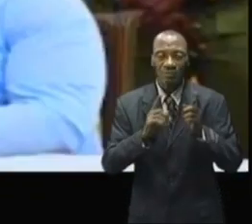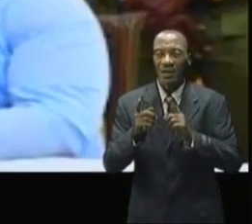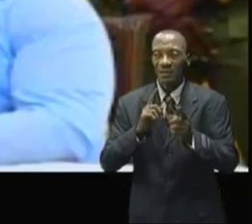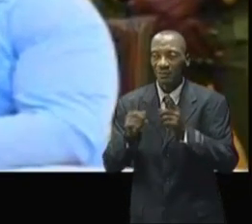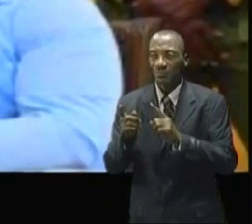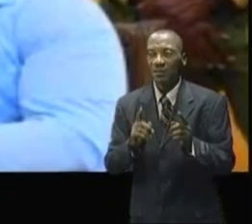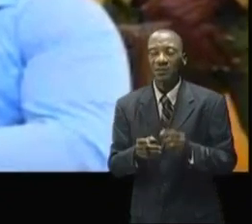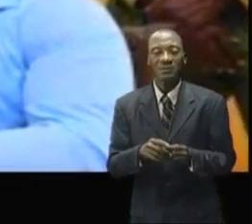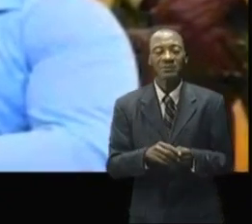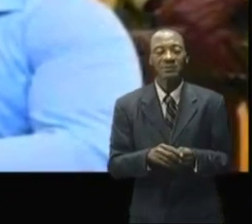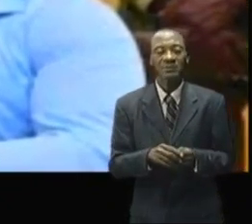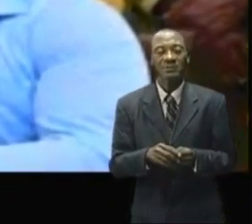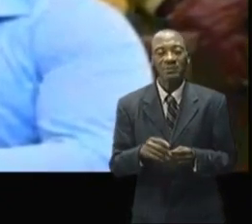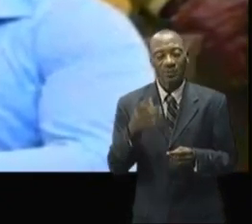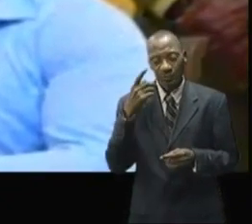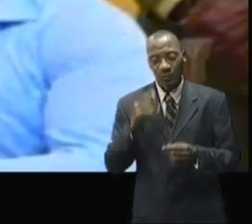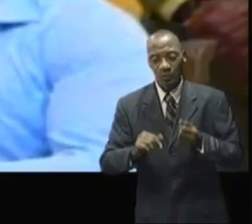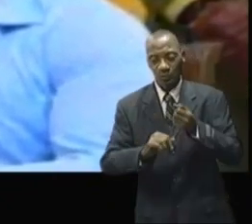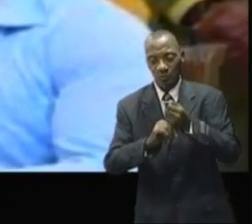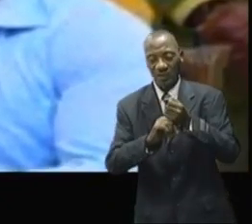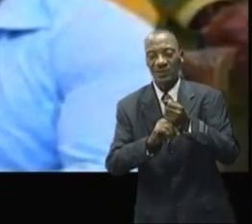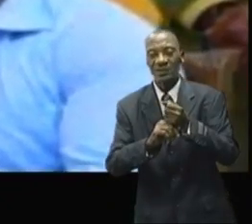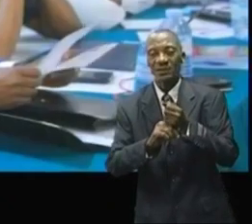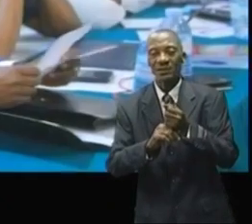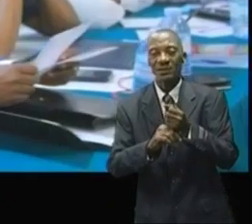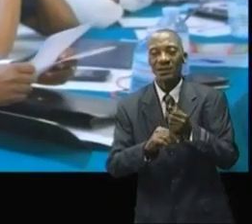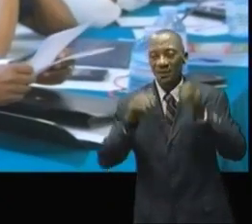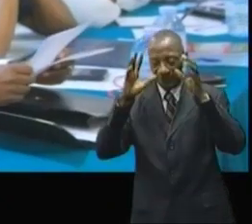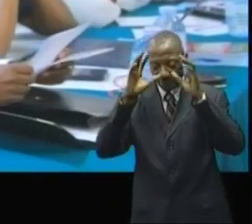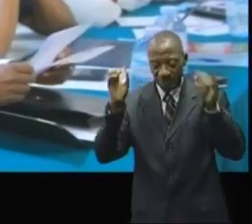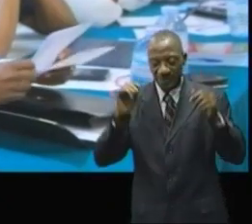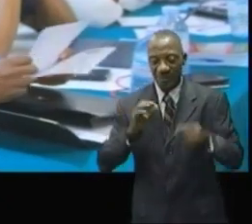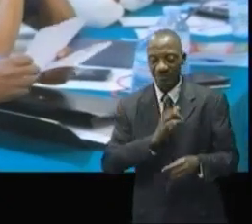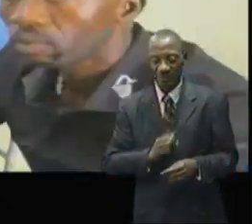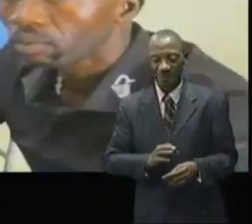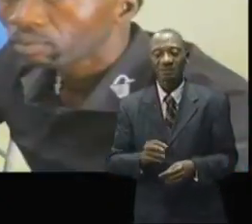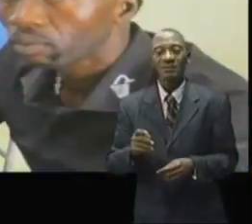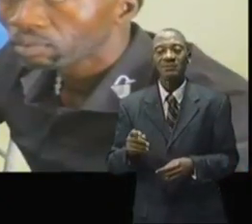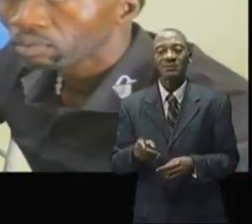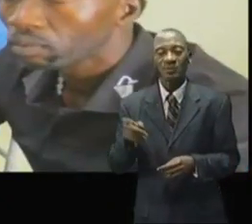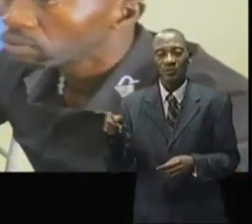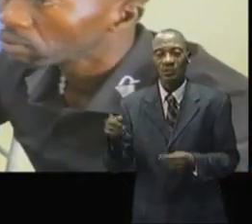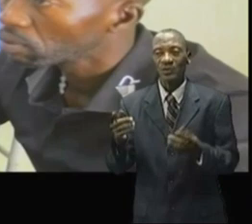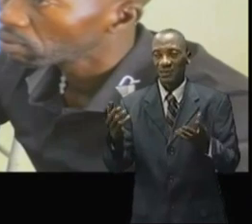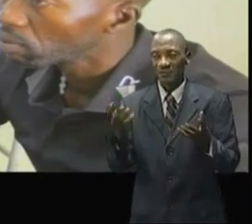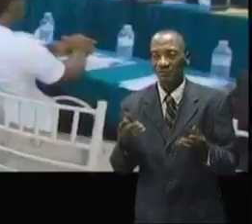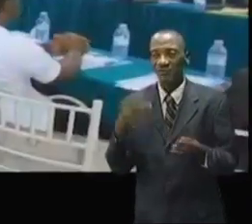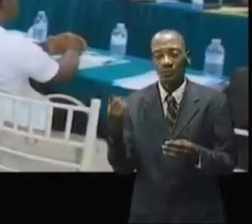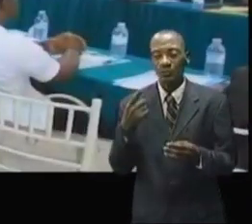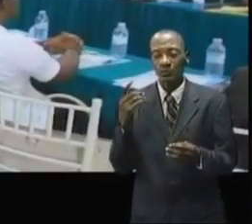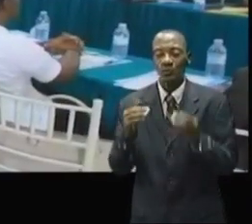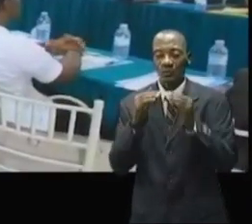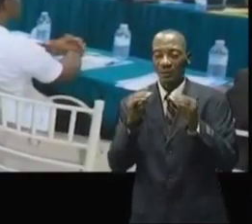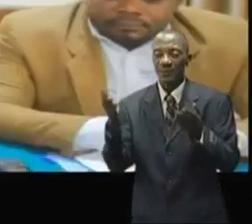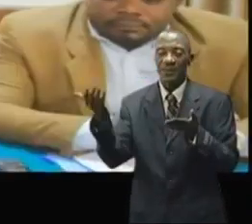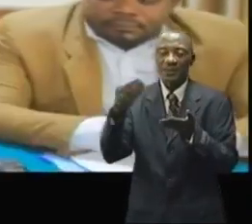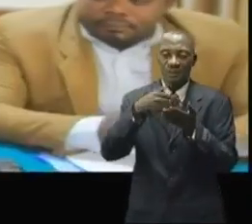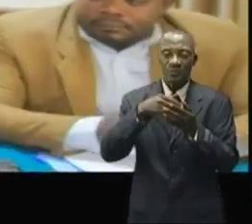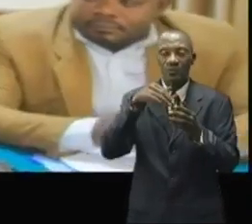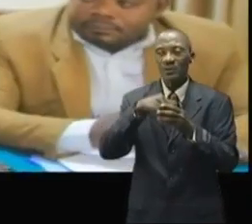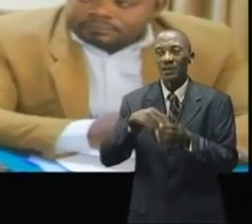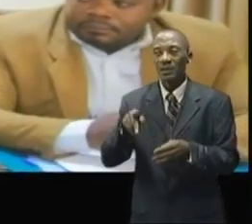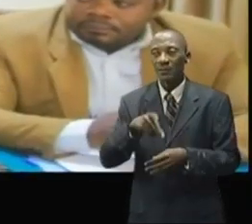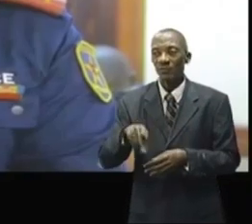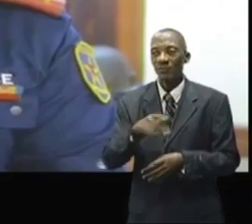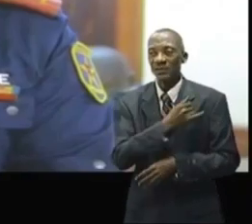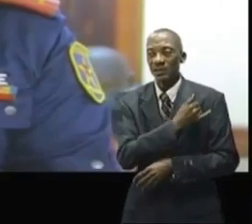l'État, Félix-Antoine Tshisekedi Tshilombo, pour le dire la berre et sa vision qui est celle de restaurer une paix durable en Ituri. À cette occasion, permettez-moi